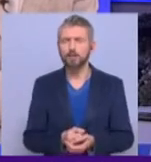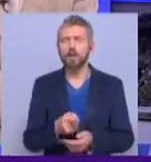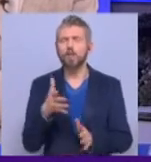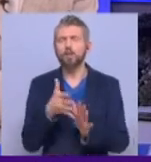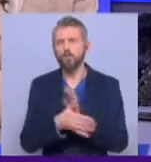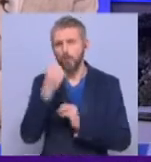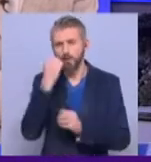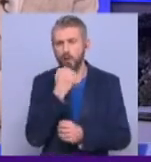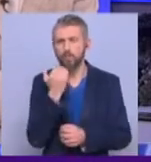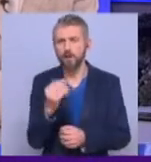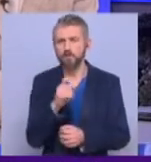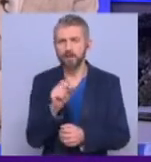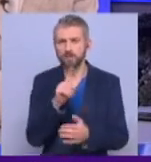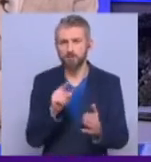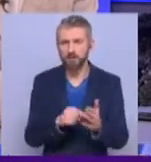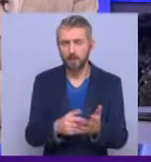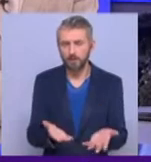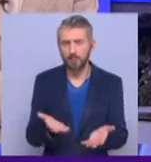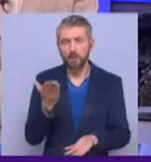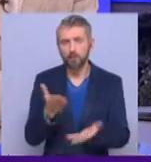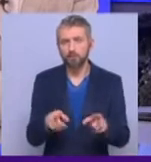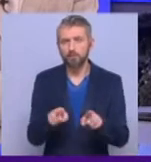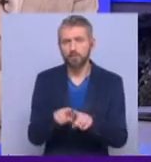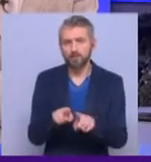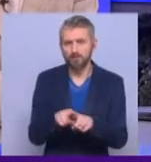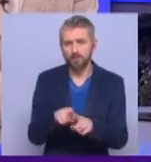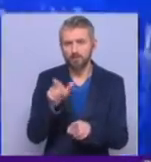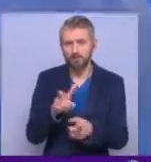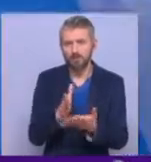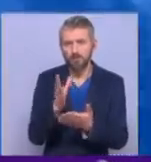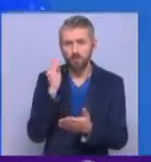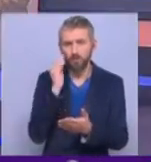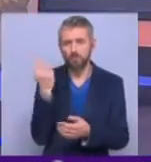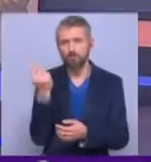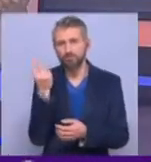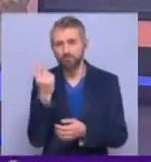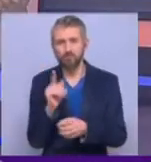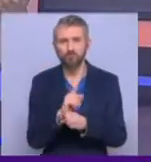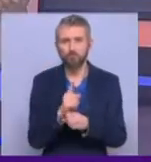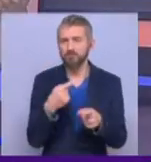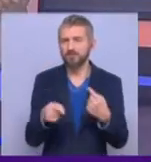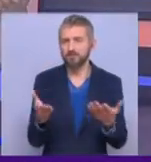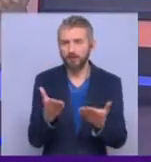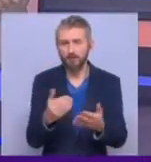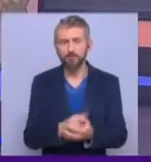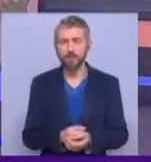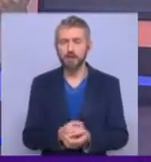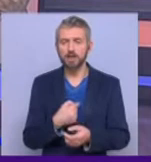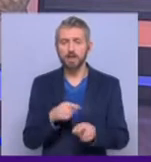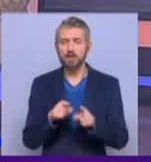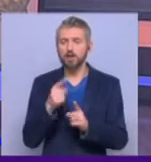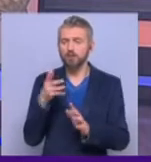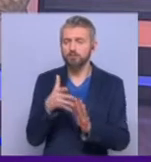Зрозуміло, дякуємо вам за запитання. Можливо, так і мало людини на увазі. Да. Лічильники, норма, яка різниця? Ні, про коректор. Ну, я так розумію,